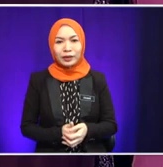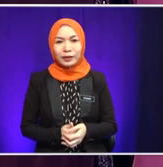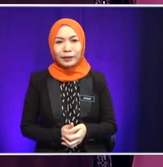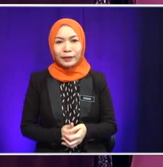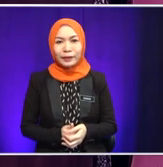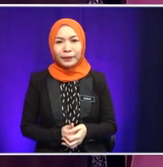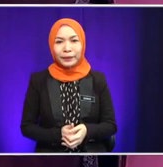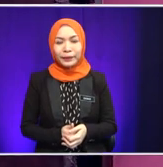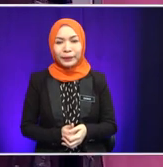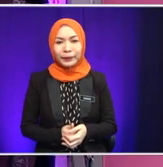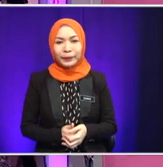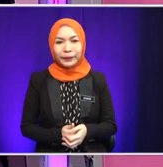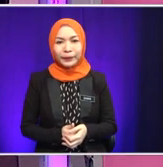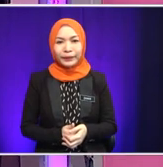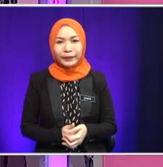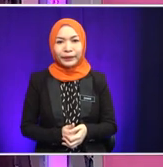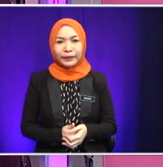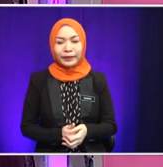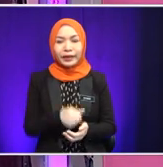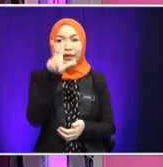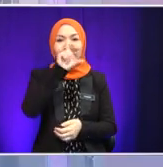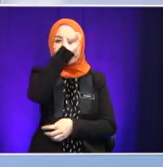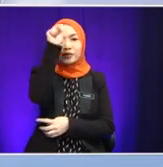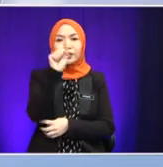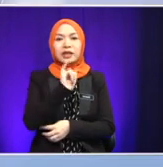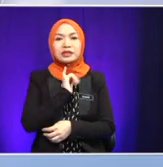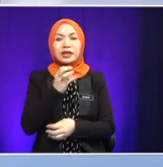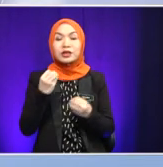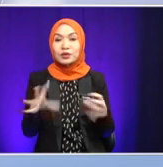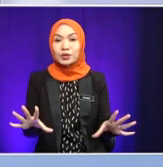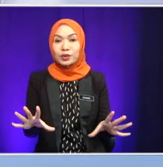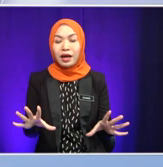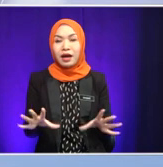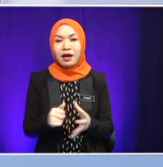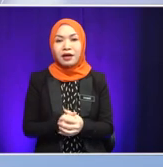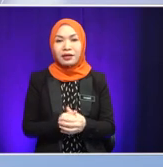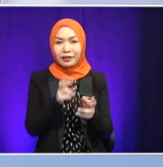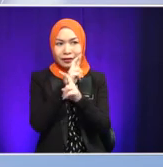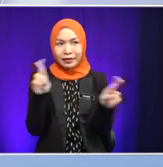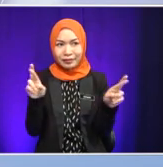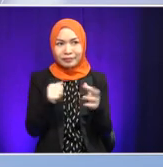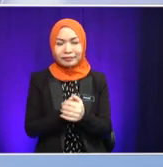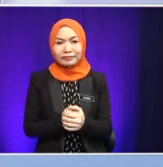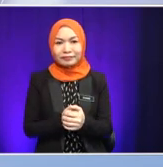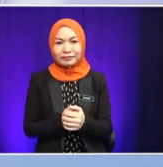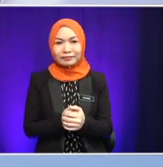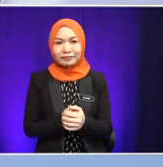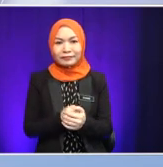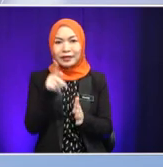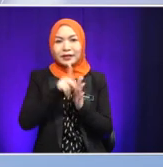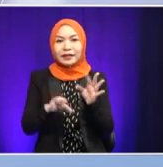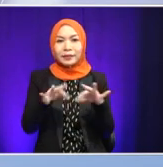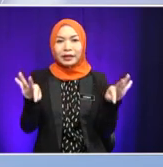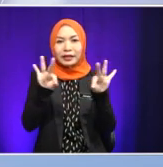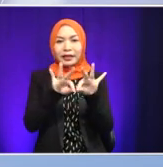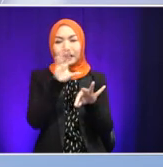kepentingan tadi oke Ini adalah tiga soal yang saya telah sediakan yaitu berkaitan dengan nilai kepentingan dan juga cara ya